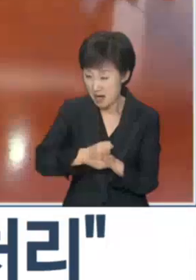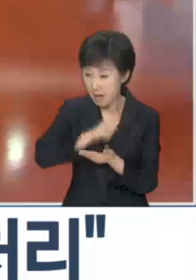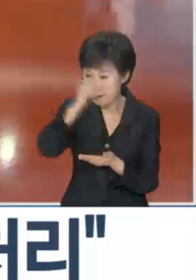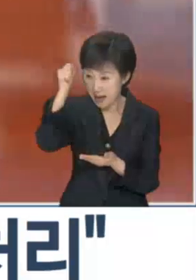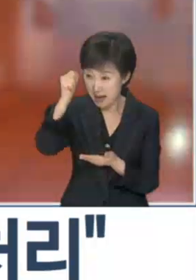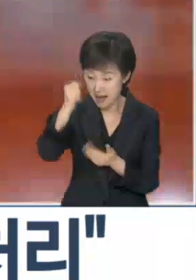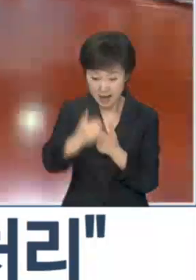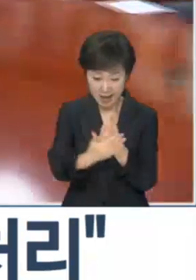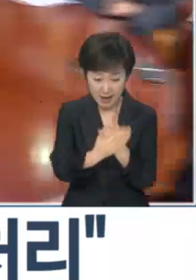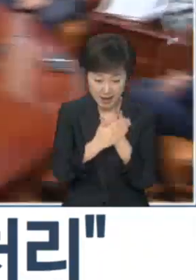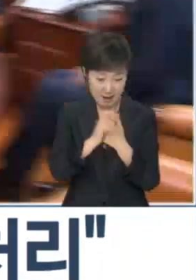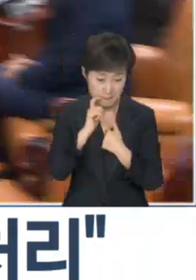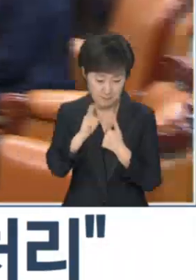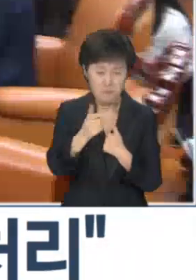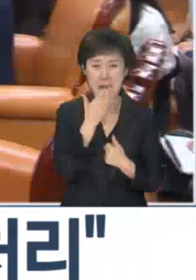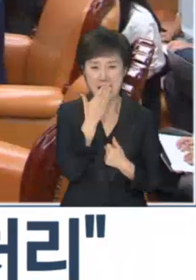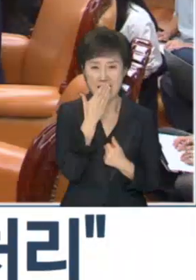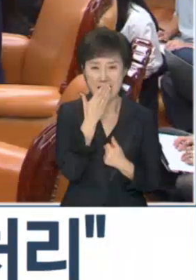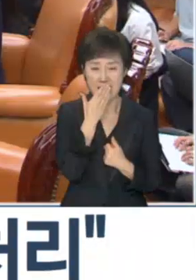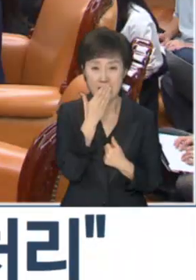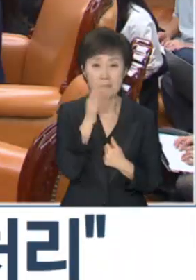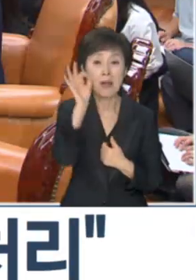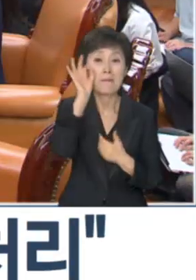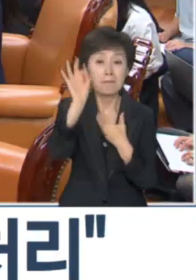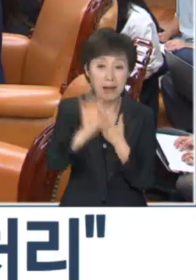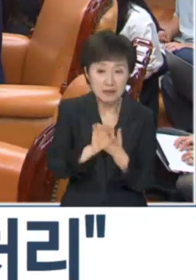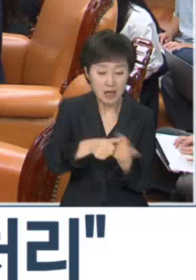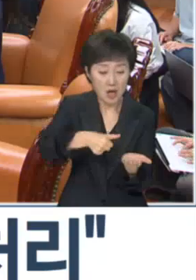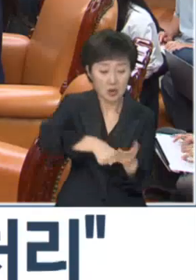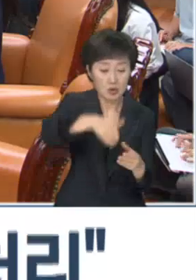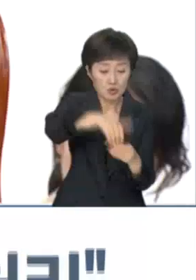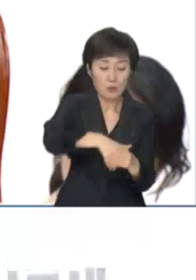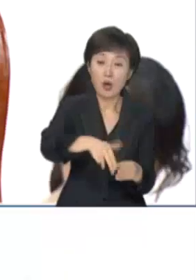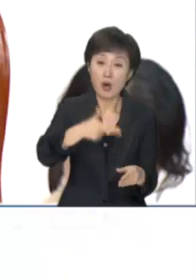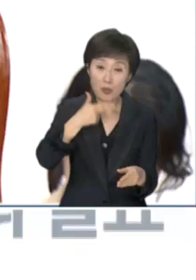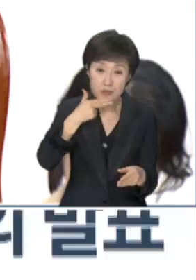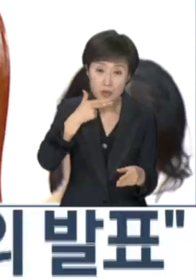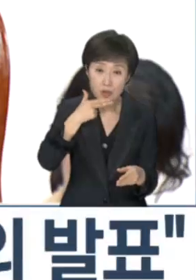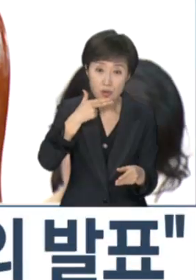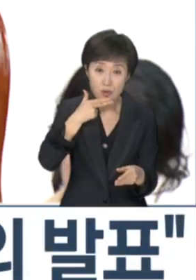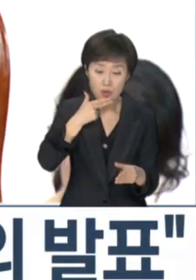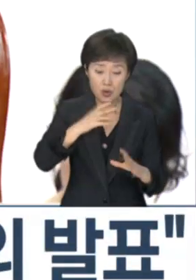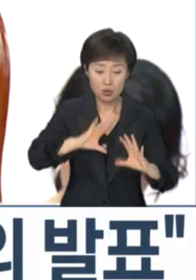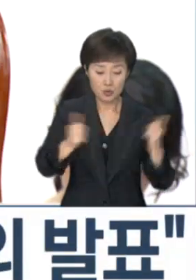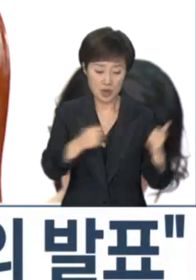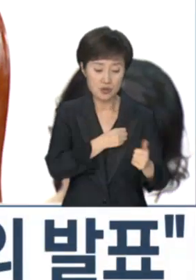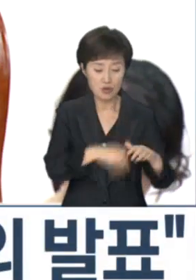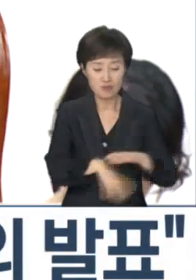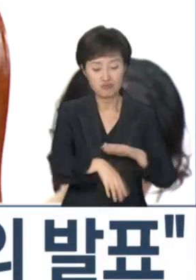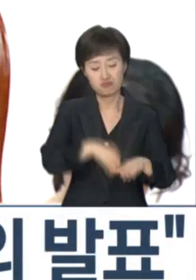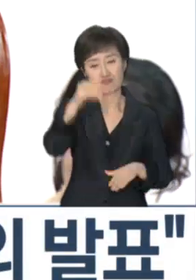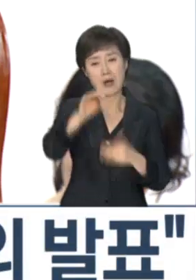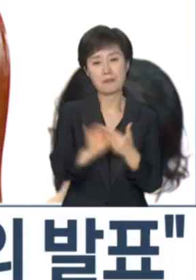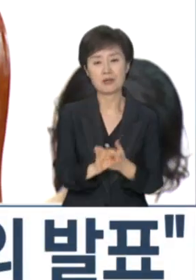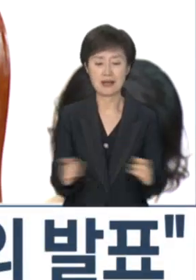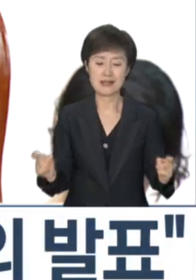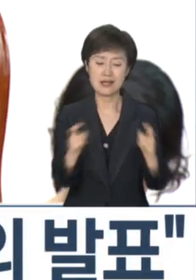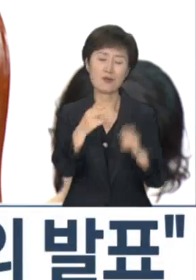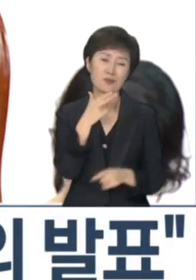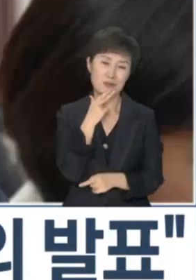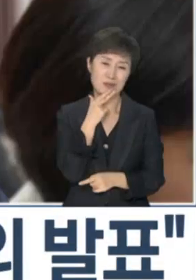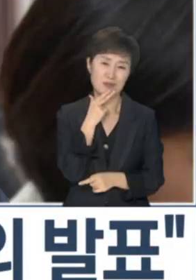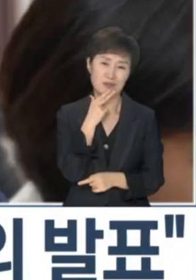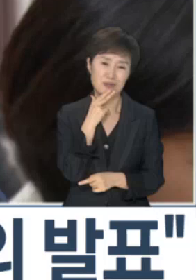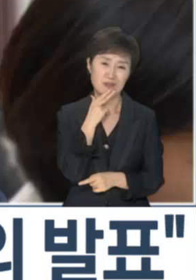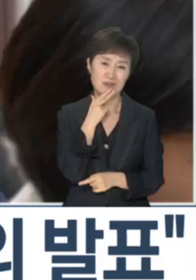이어지기 때문에 만약에 투표가 없이 그냥 추첨으로 국회의원을 선거를 하면 이런 거 없을 겁니다.